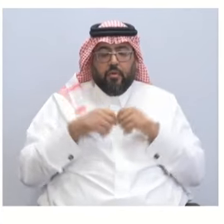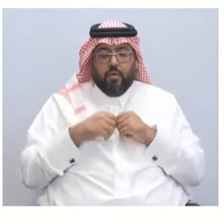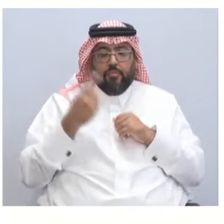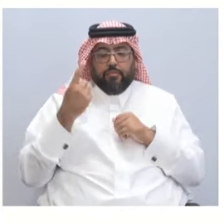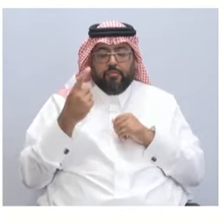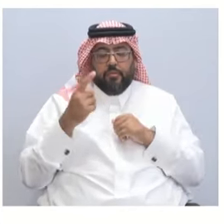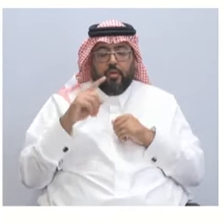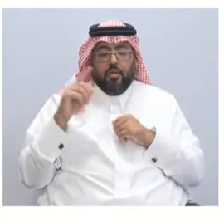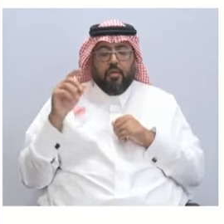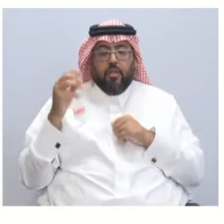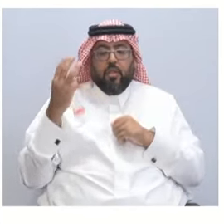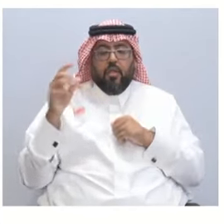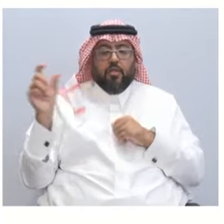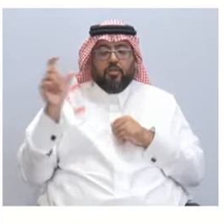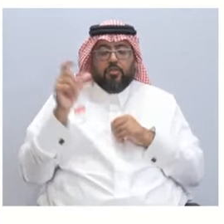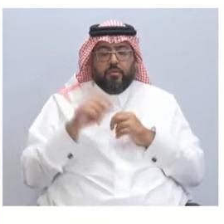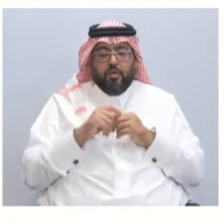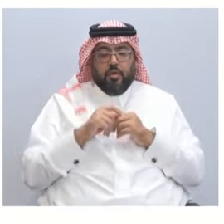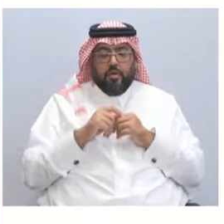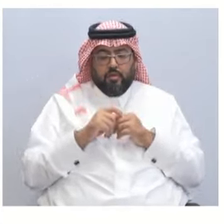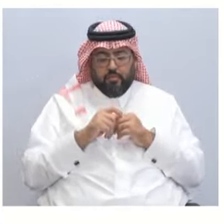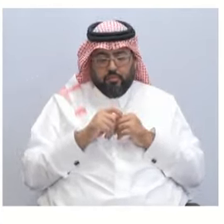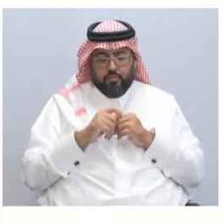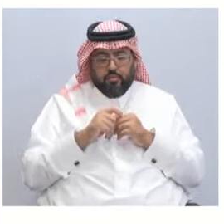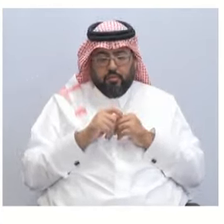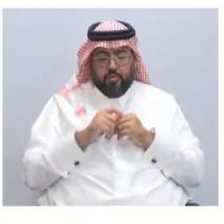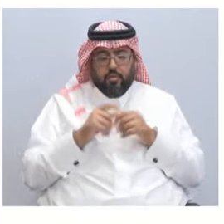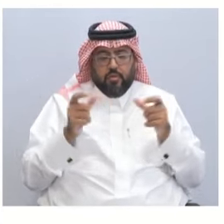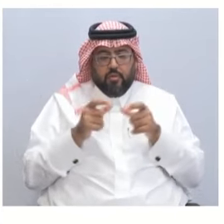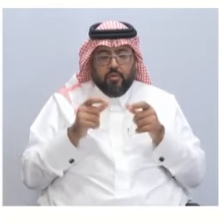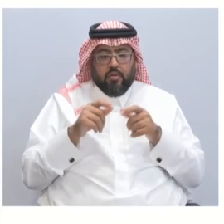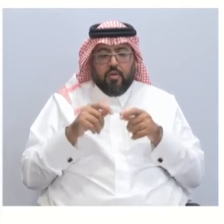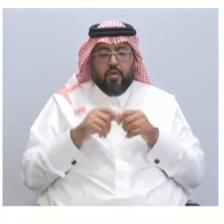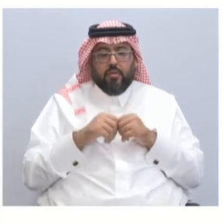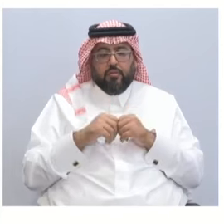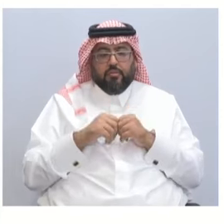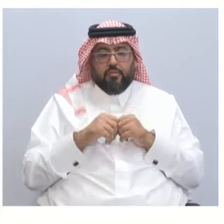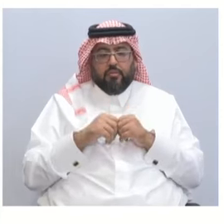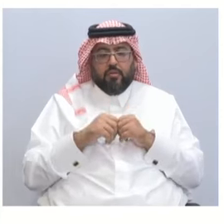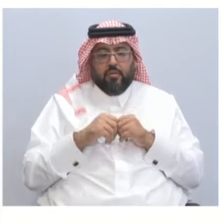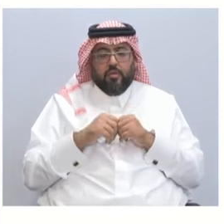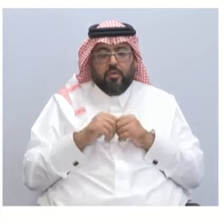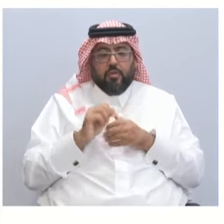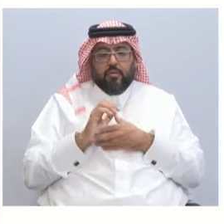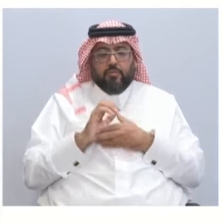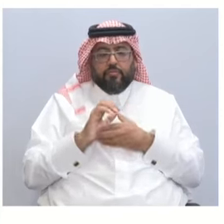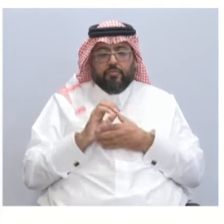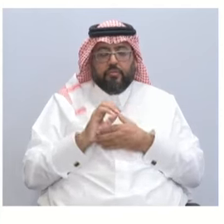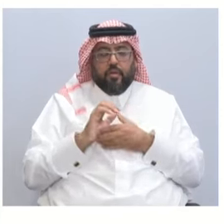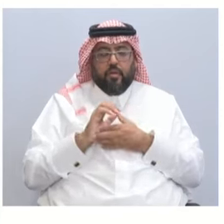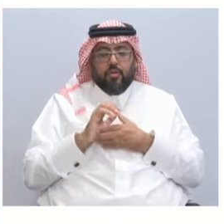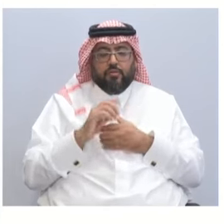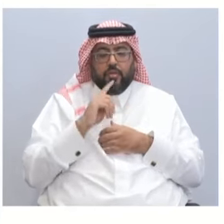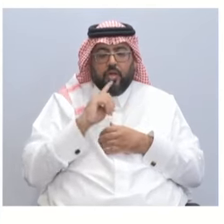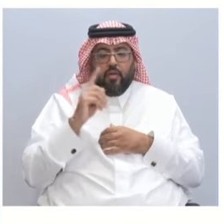كل ثلاثه اشهر لدينا هنا اجتماع وزاره الخارجيه تعاون دولج في مكه المكرمه